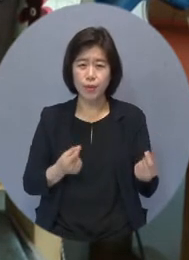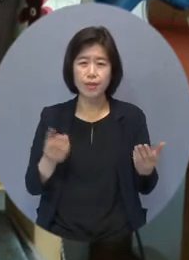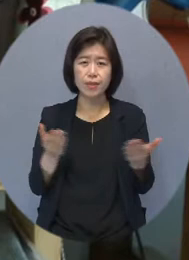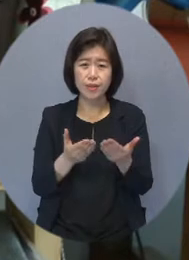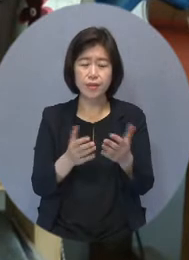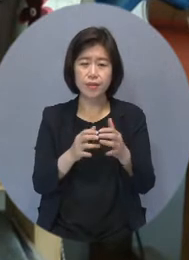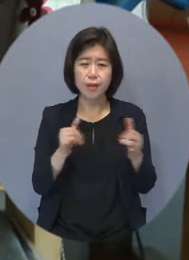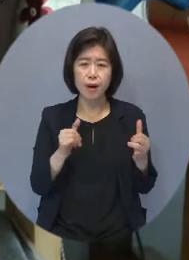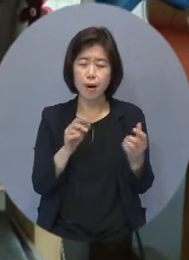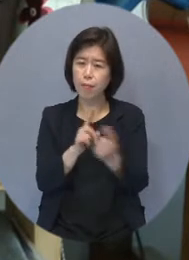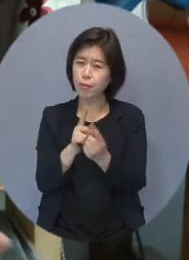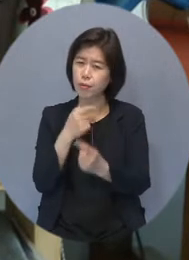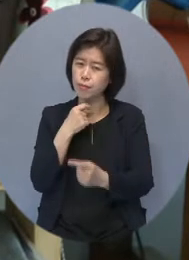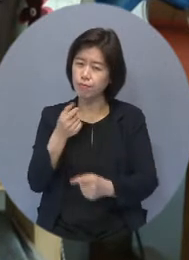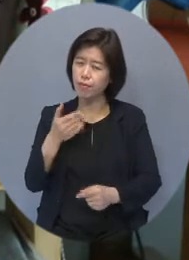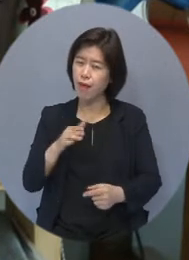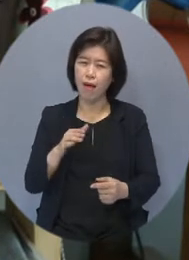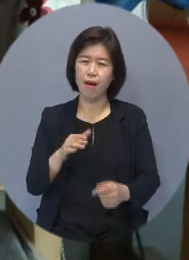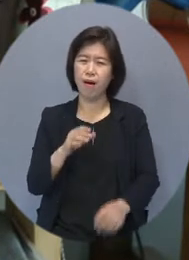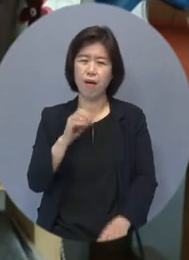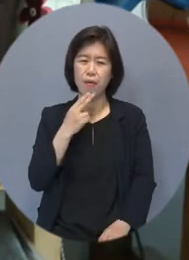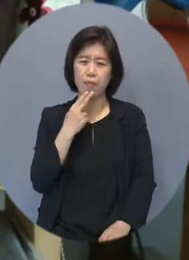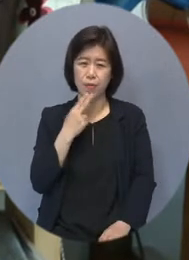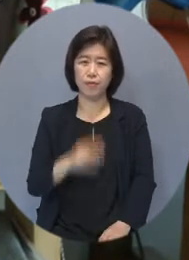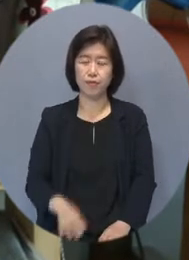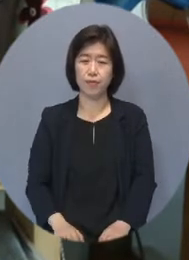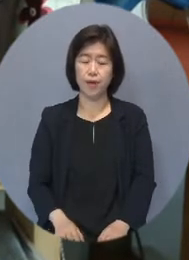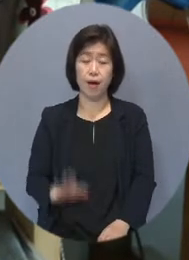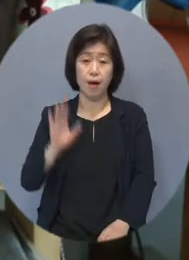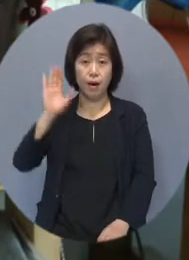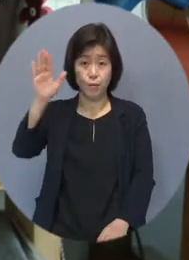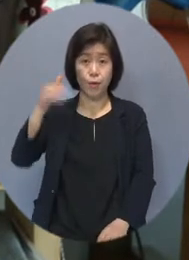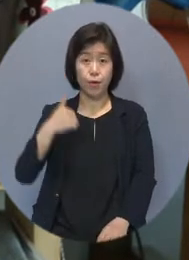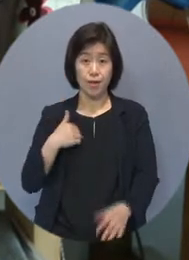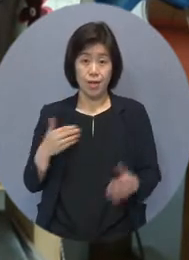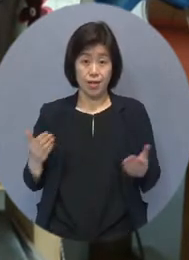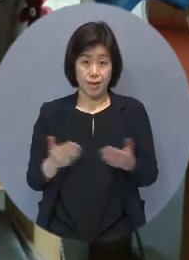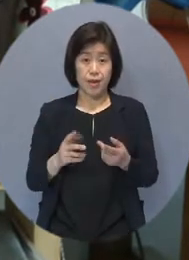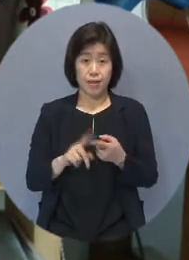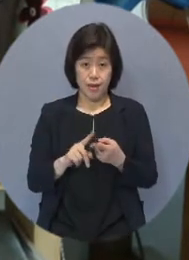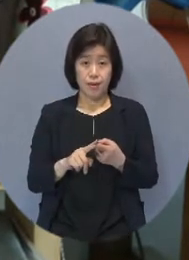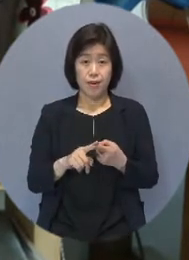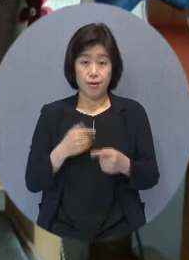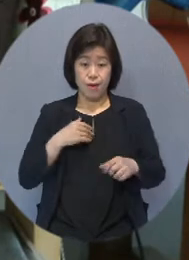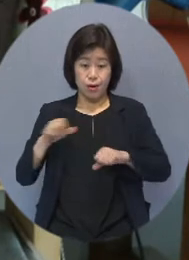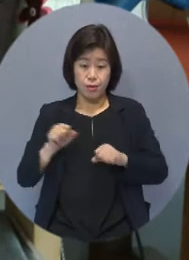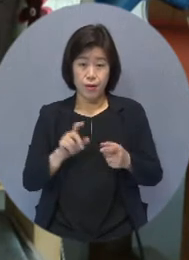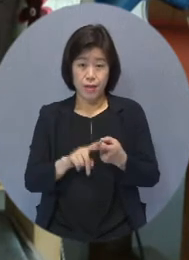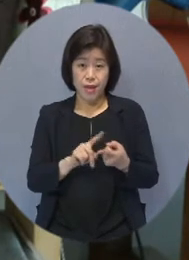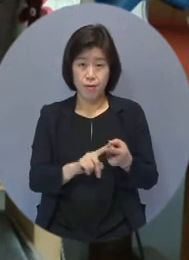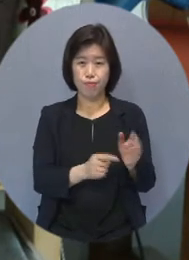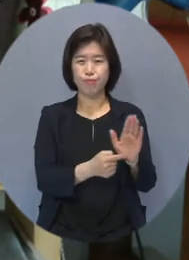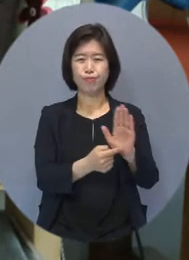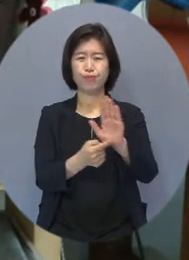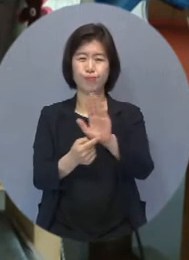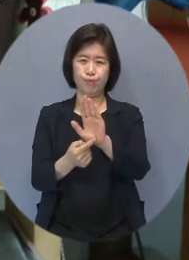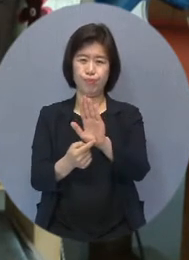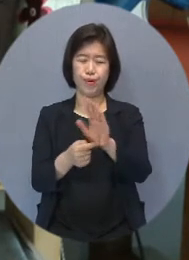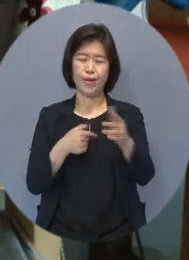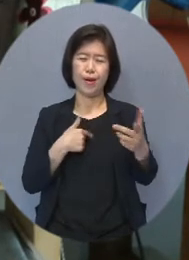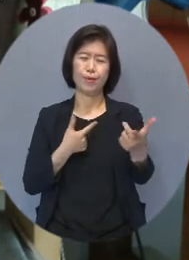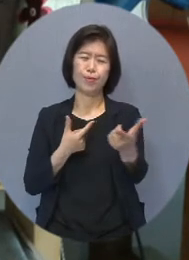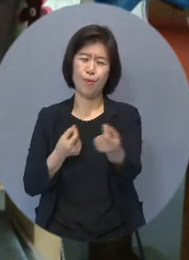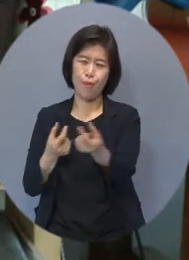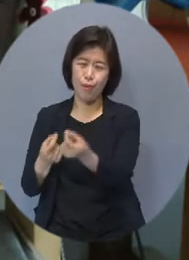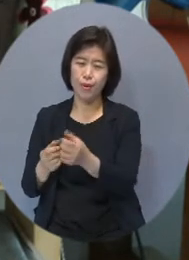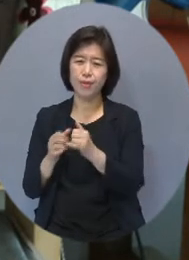앞으로 좀 이렇게 좀 많이 좀 알려지고 이런 활동을 하시는 분들이 많이 생겼으면 하는 바람에서 놓치지